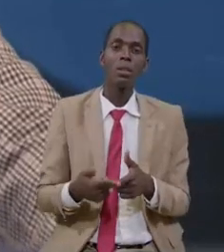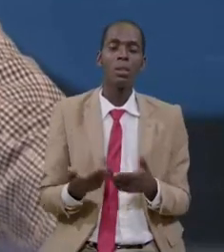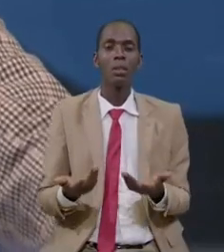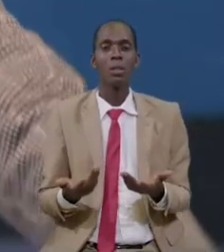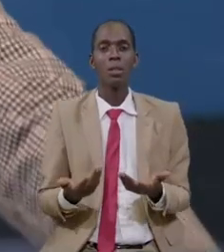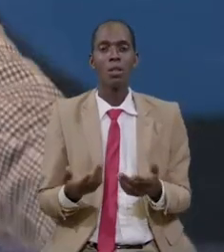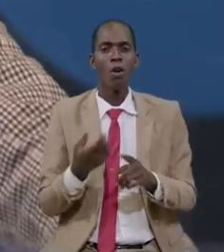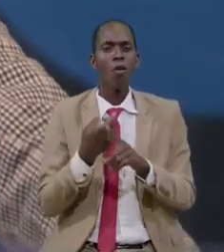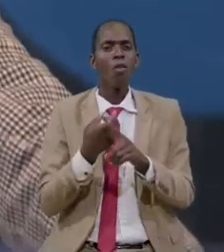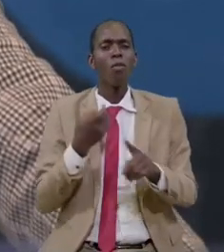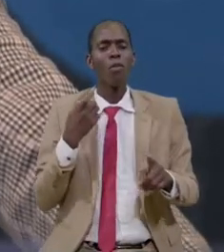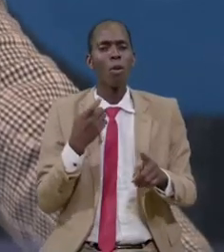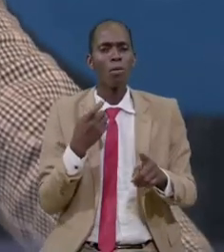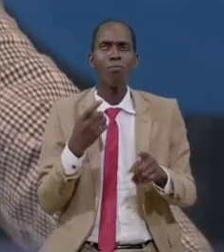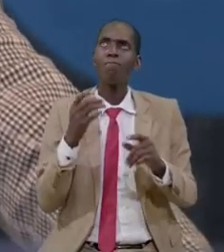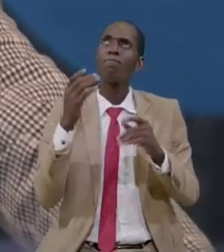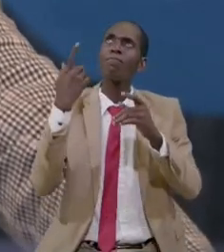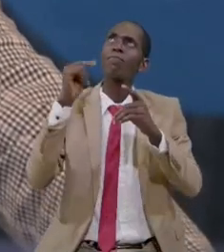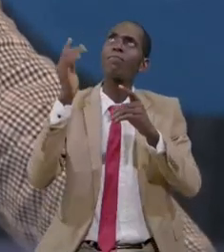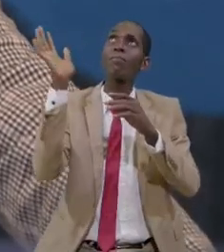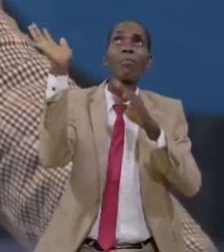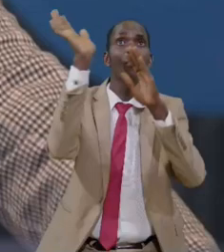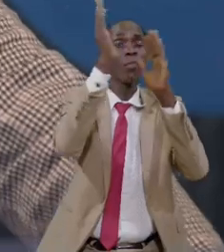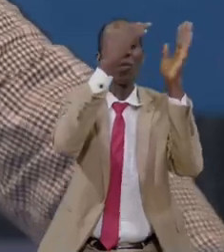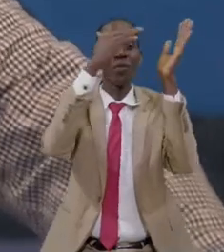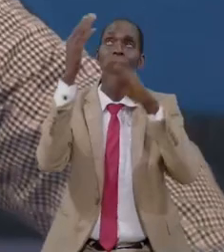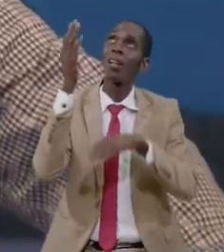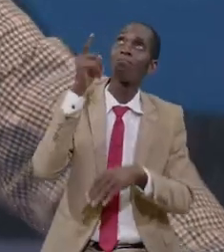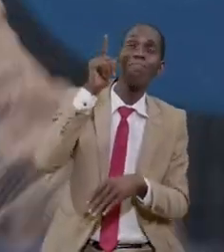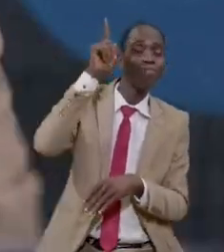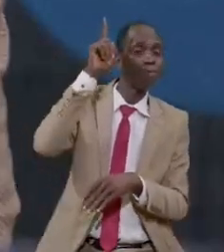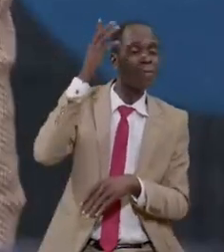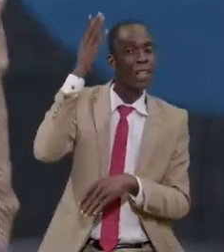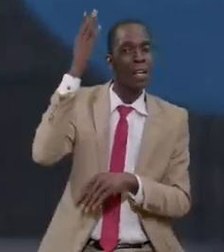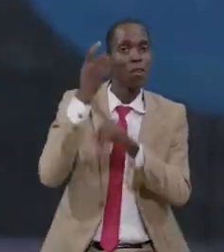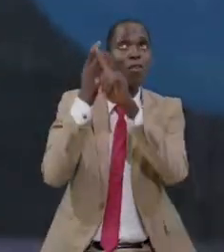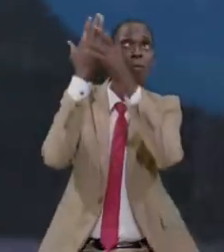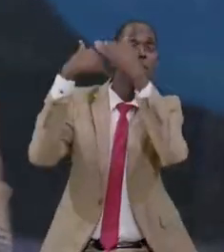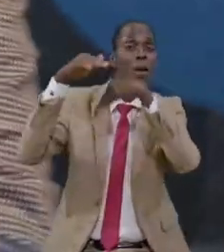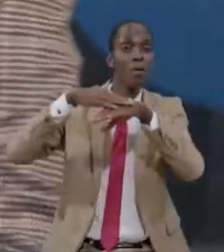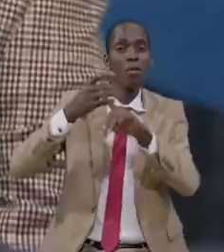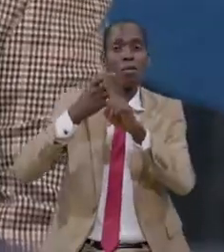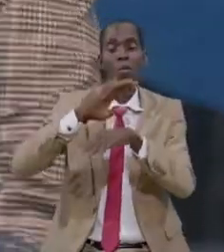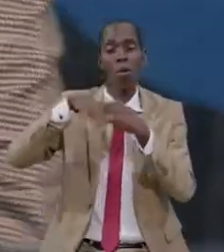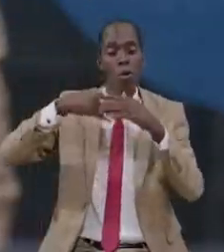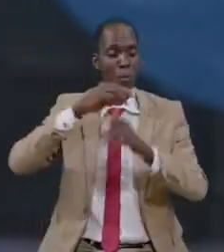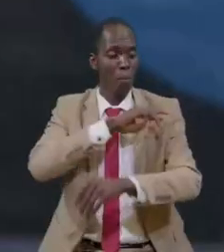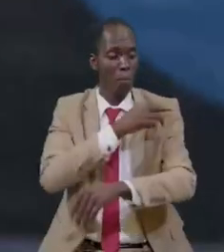Mais au-delà du ciel, du Dieu Tout-Puissant, la